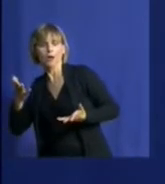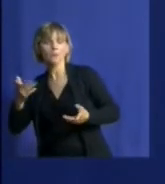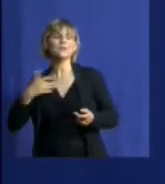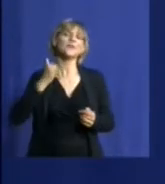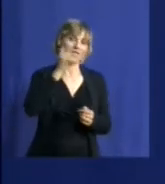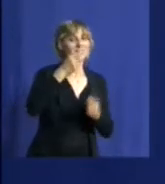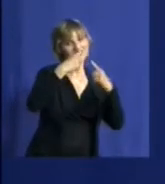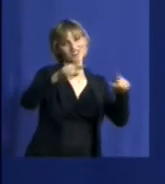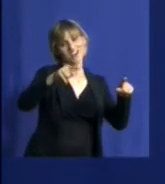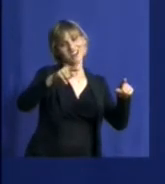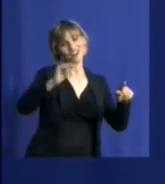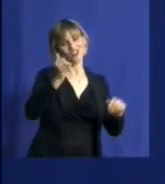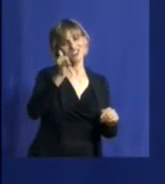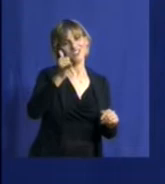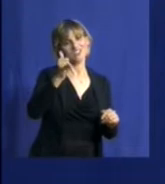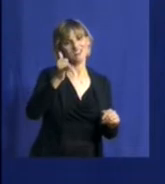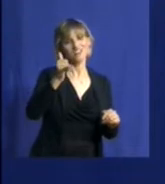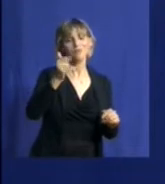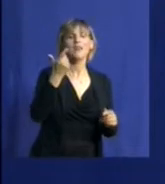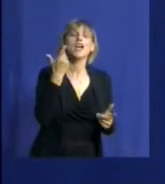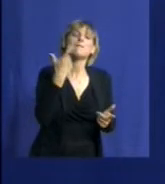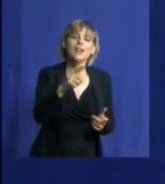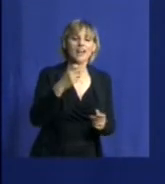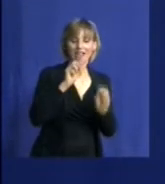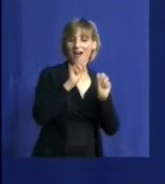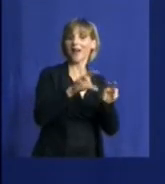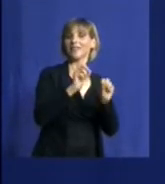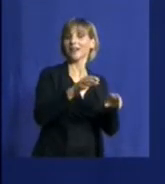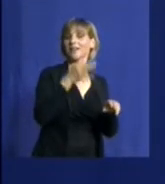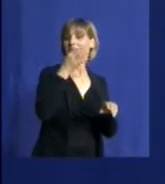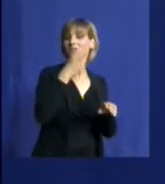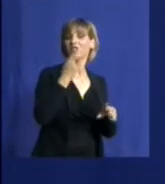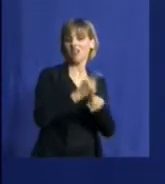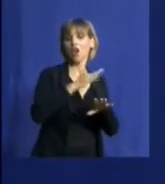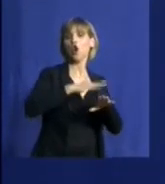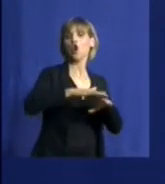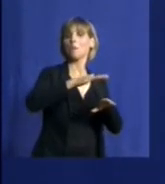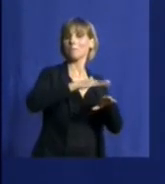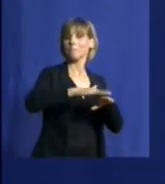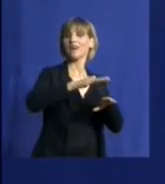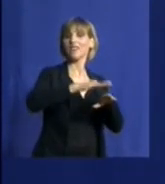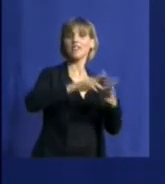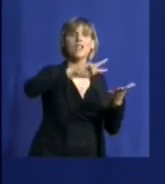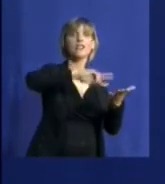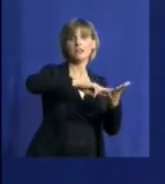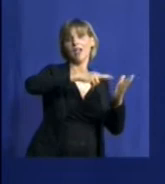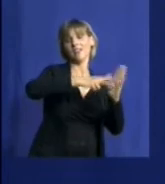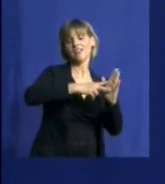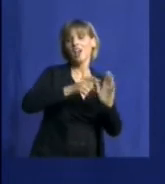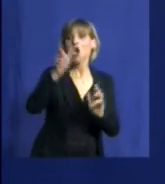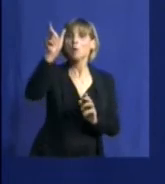me c'è differenza perché l'atleta ha delle competenze, e stiamo parlando di competenze tecniche. La